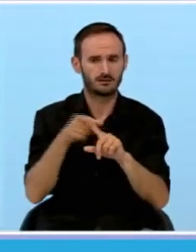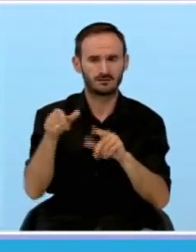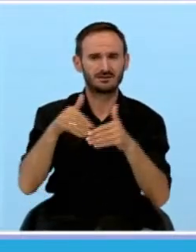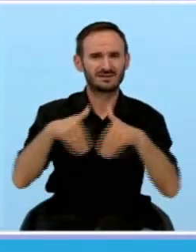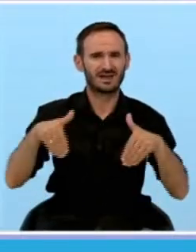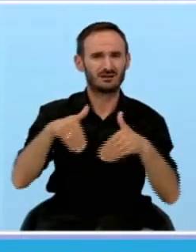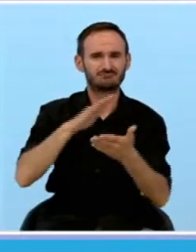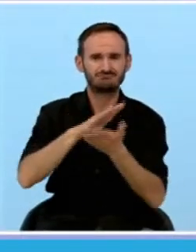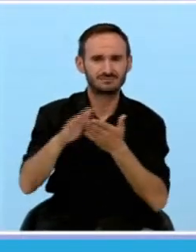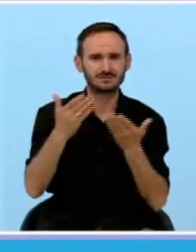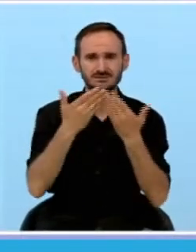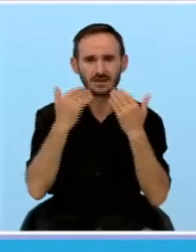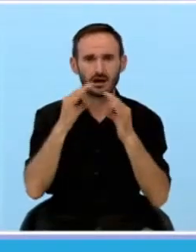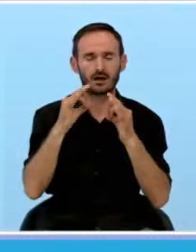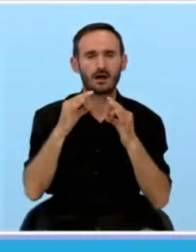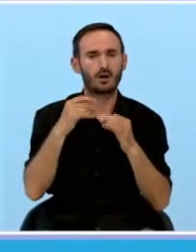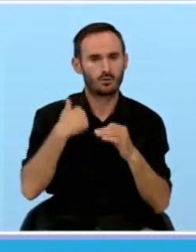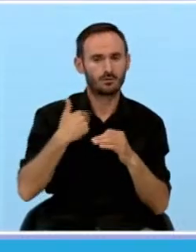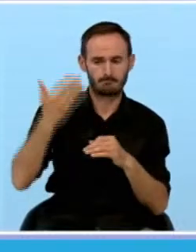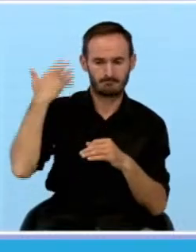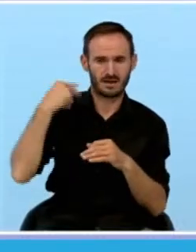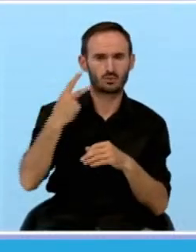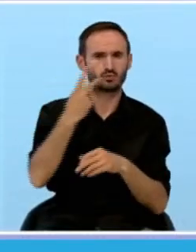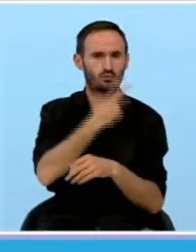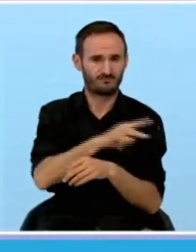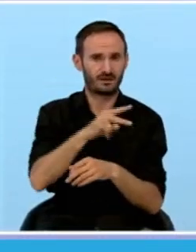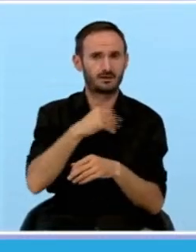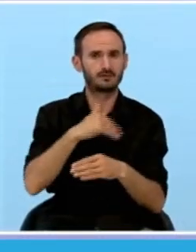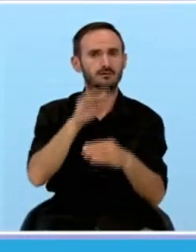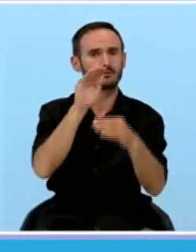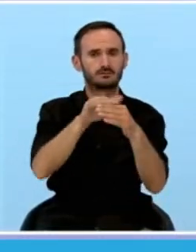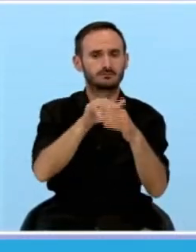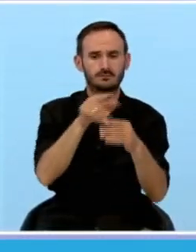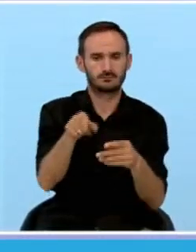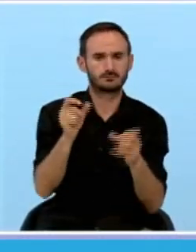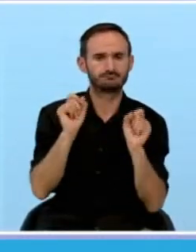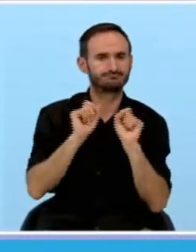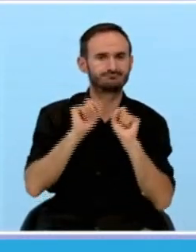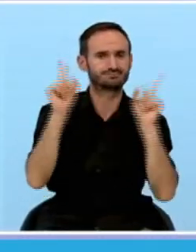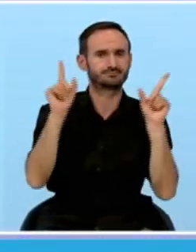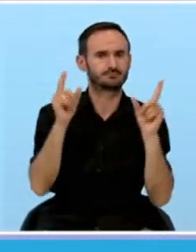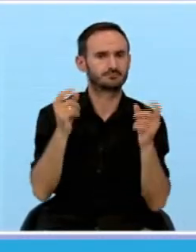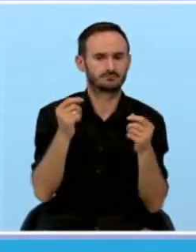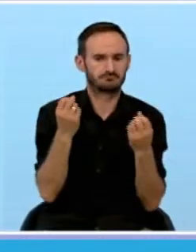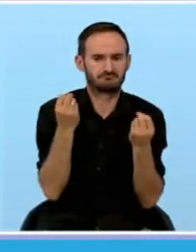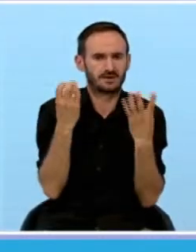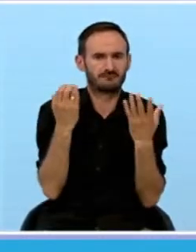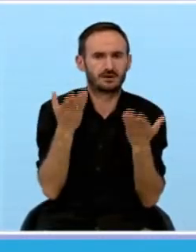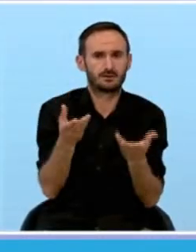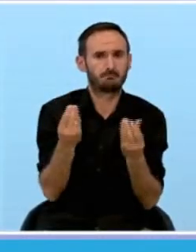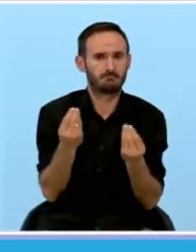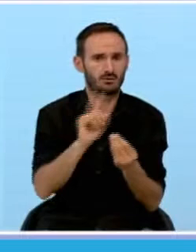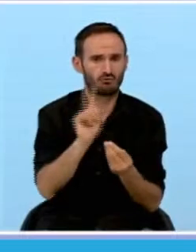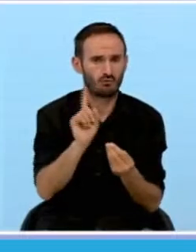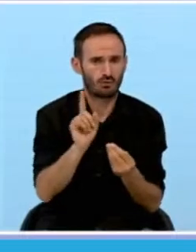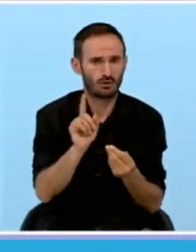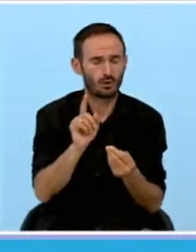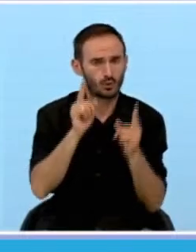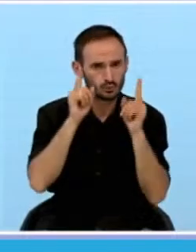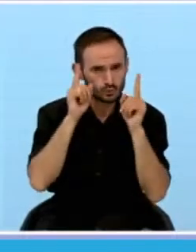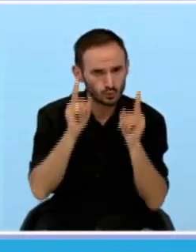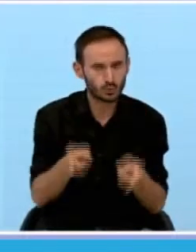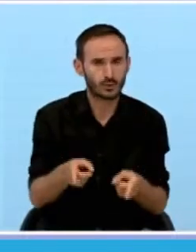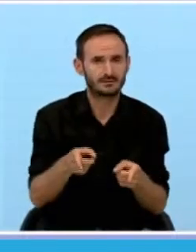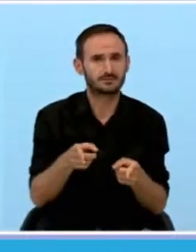me një rekomandim dhe kemi quajt absurd mu kërku për personit të verbër me pas patent shofer. Sepse është e